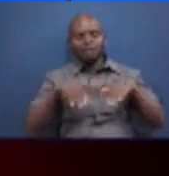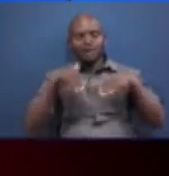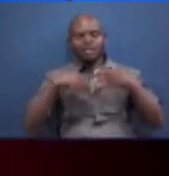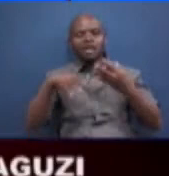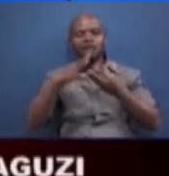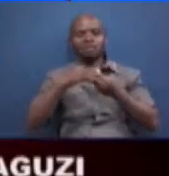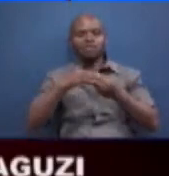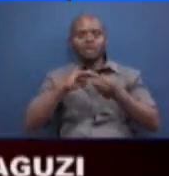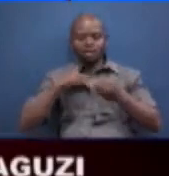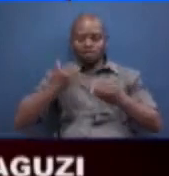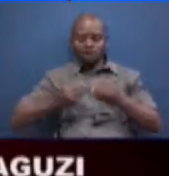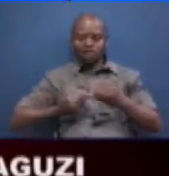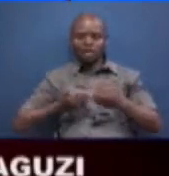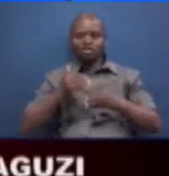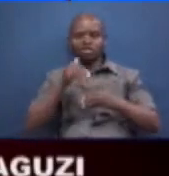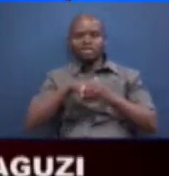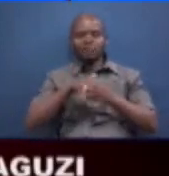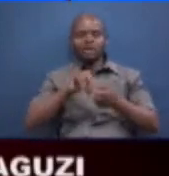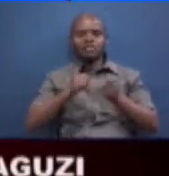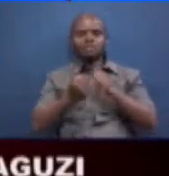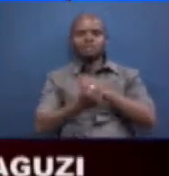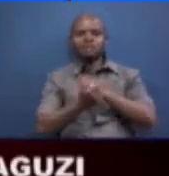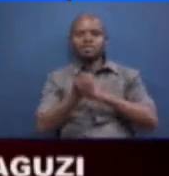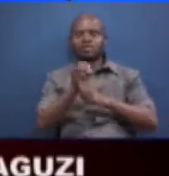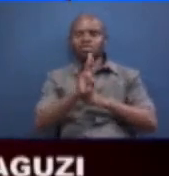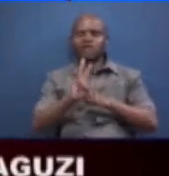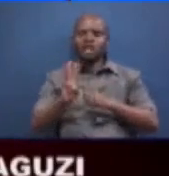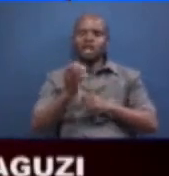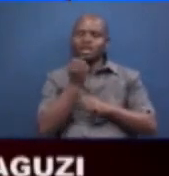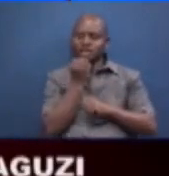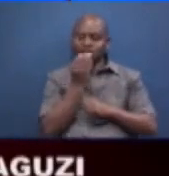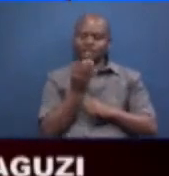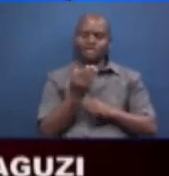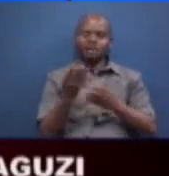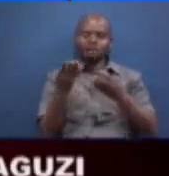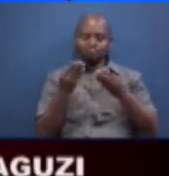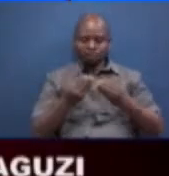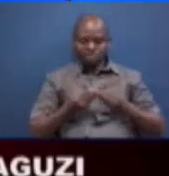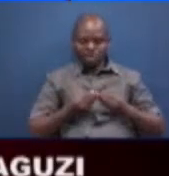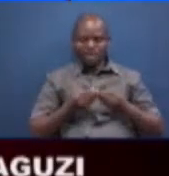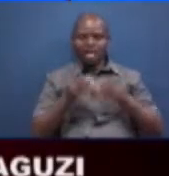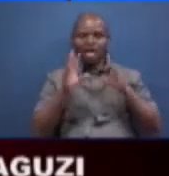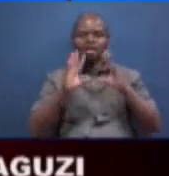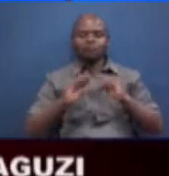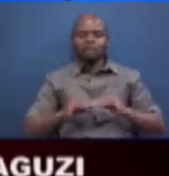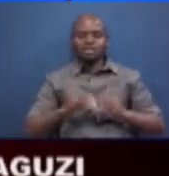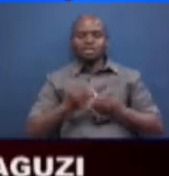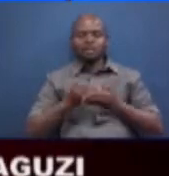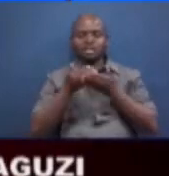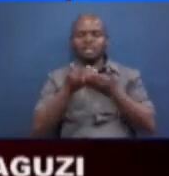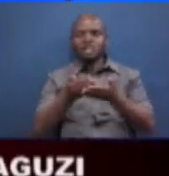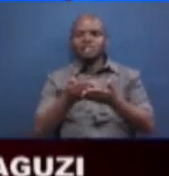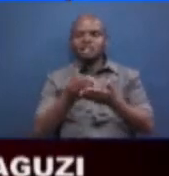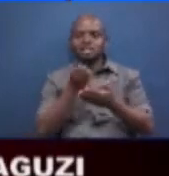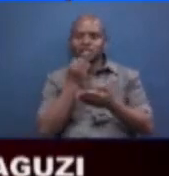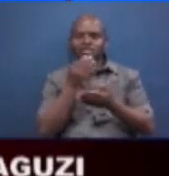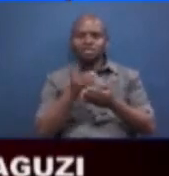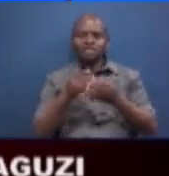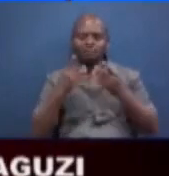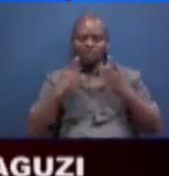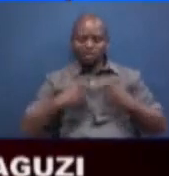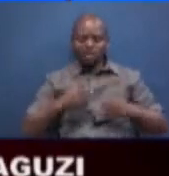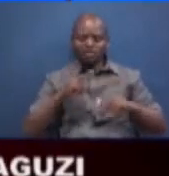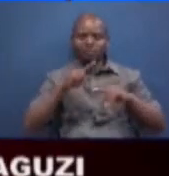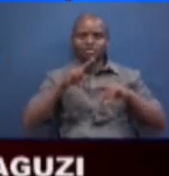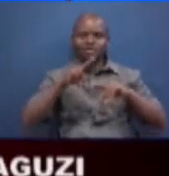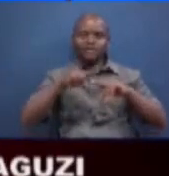la Umoja wa Wanawake wa Chama cha Mapinduzi wilaya ya Temeke limelipokea ripoti ya uwasilishaji taarifa za madiwani wa